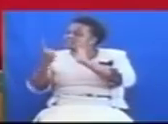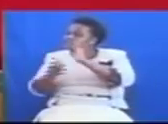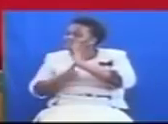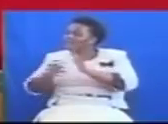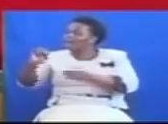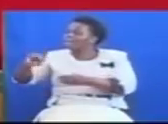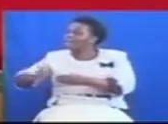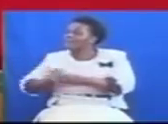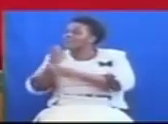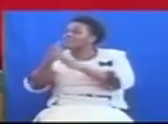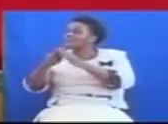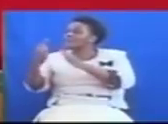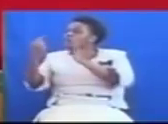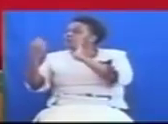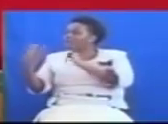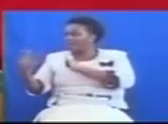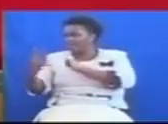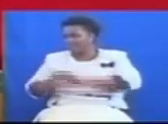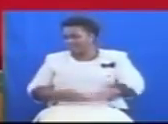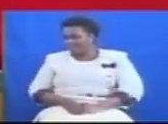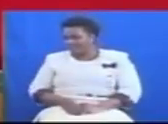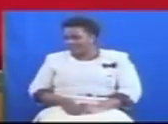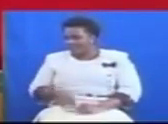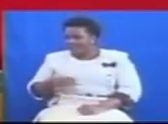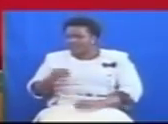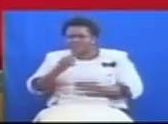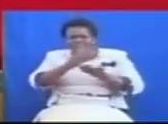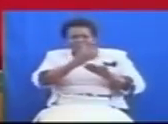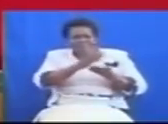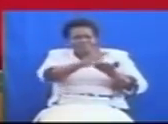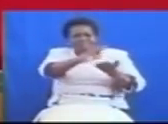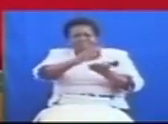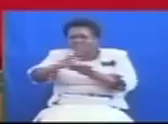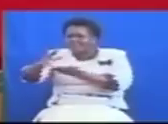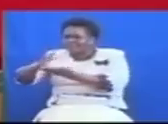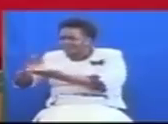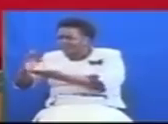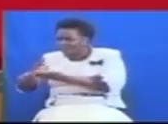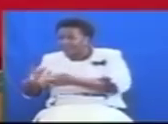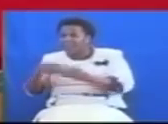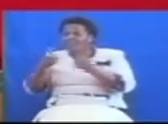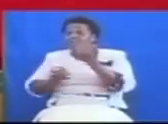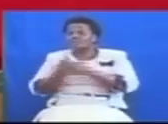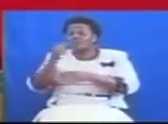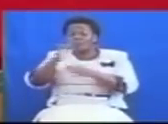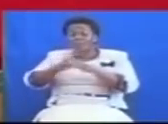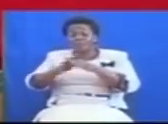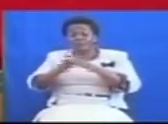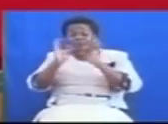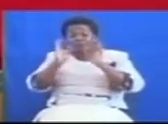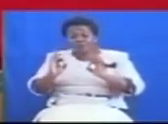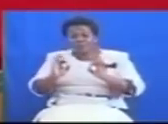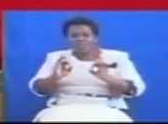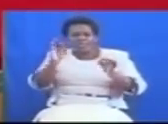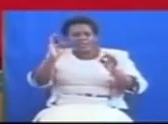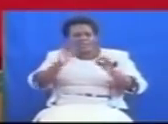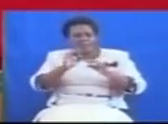hizo halmashauri nilizotaja. Na tuna imani wakizitumia vizuri, wakapanga miji yao, swala la ujenzi holela